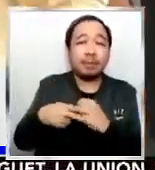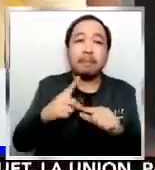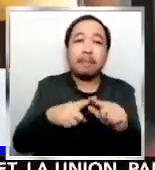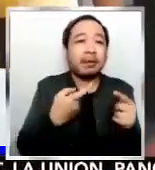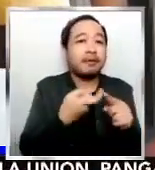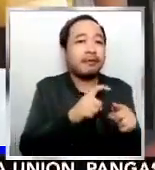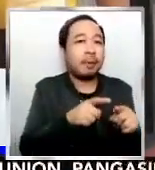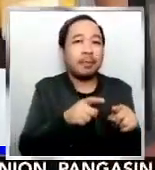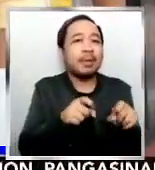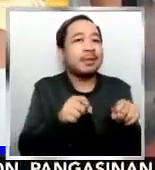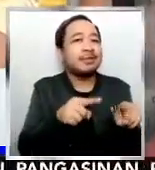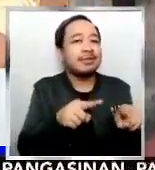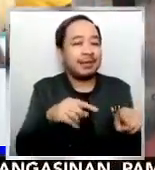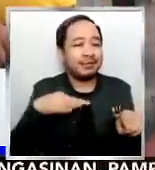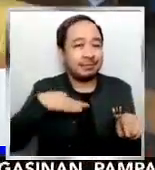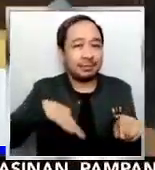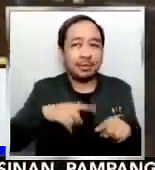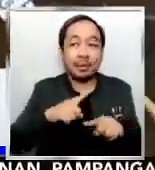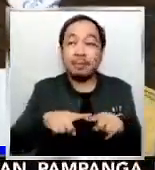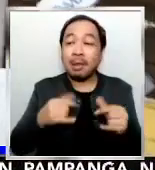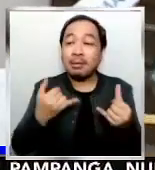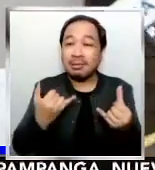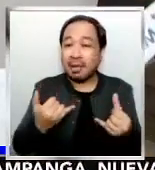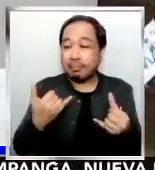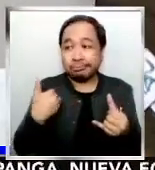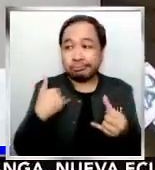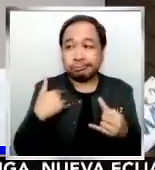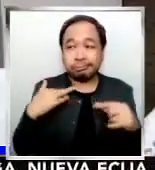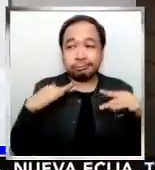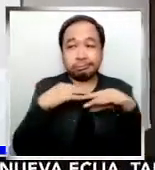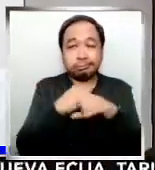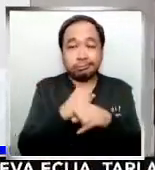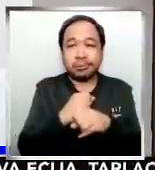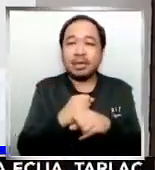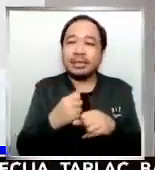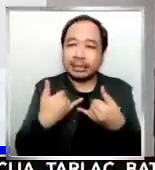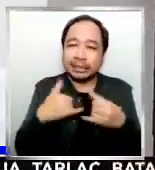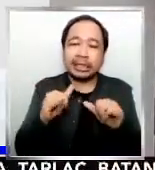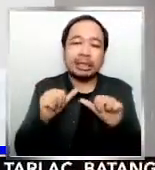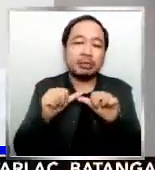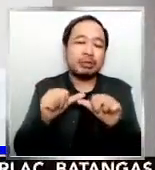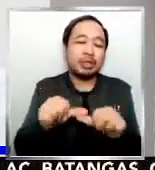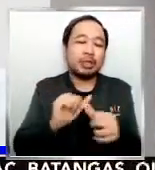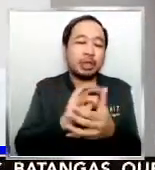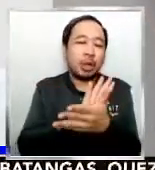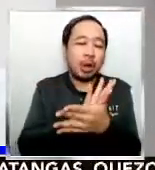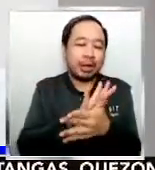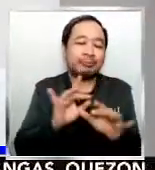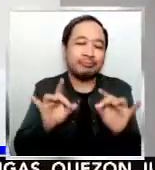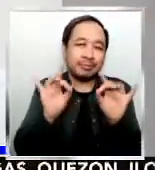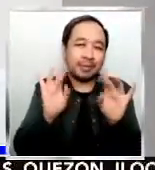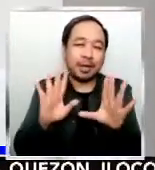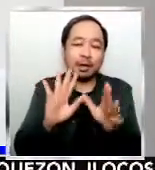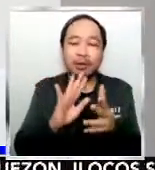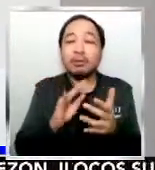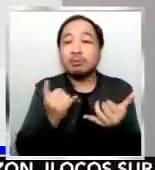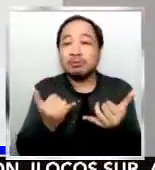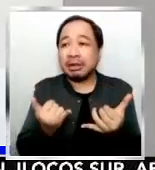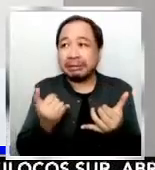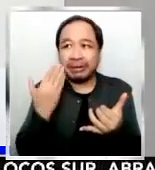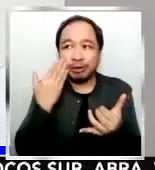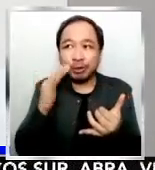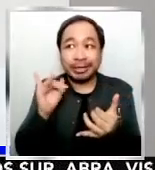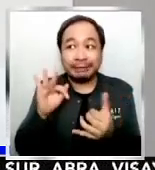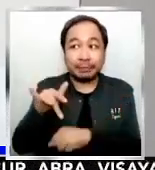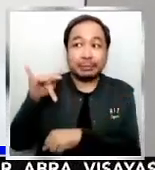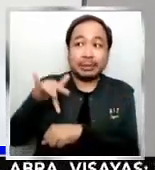may banta pa rin ang COVID-19 pandemic, mahirap daw pakasiguro, sabi ni Miguel, na hindi na magagalaw ang itinabi niyang